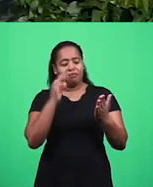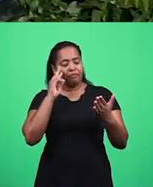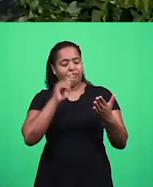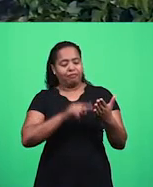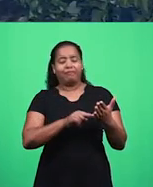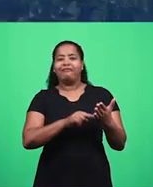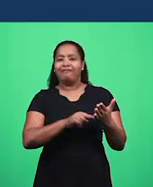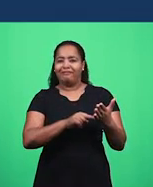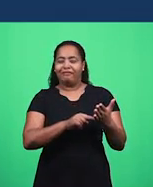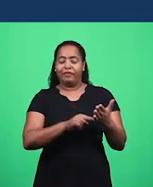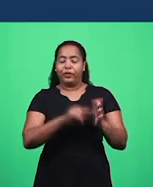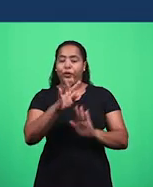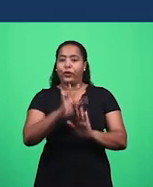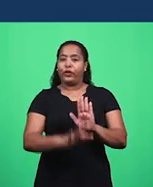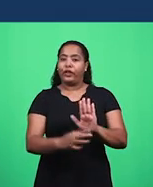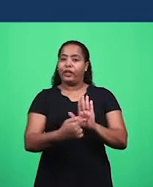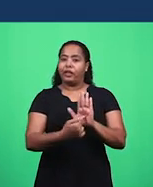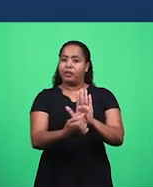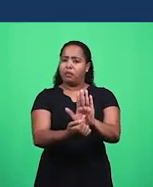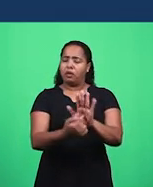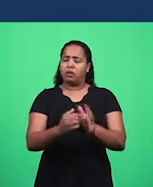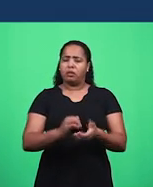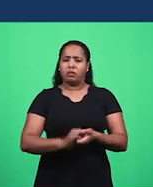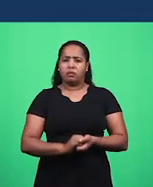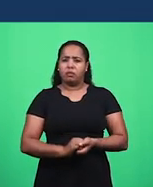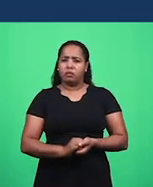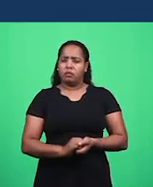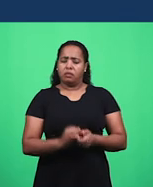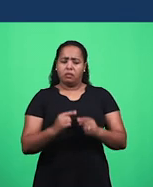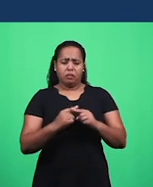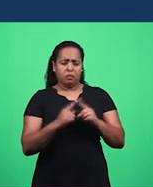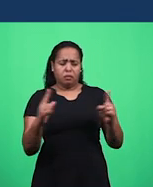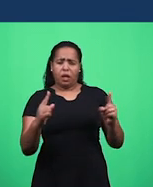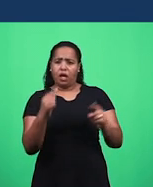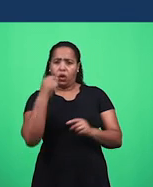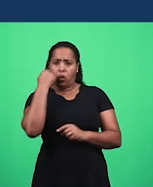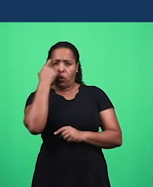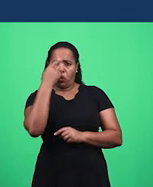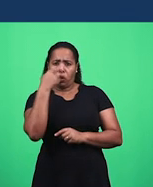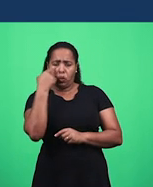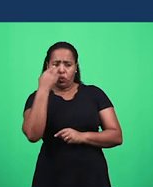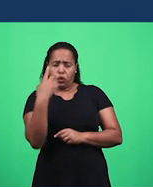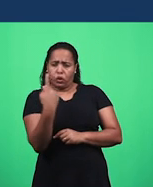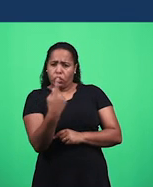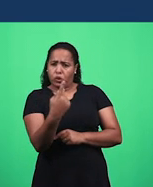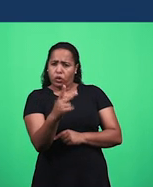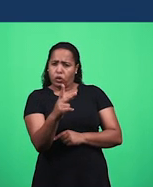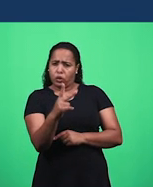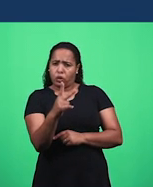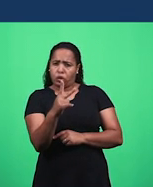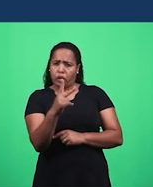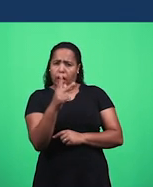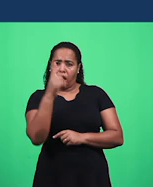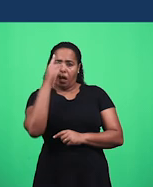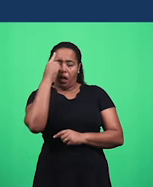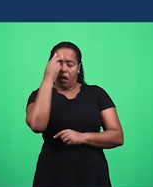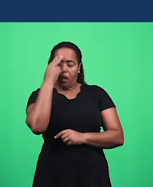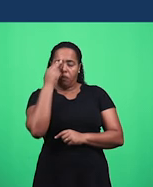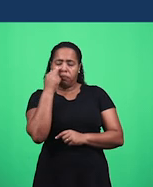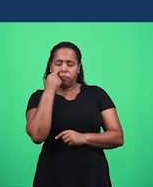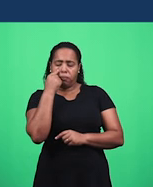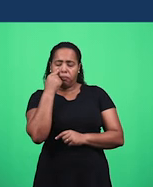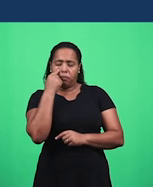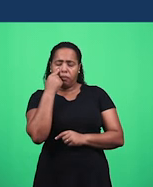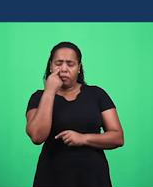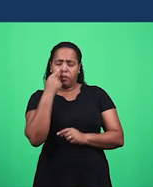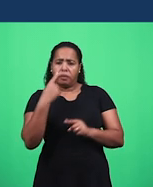стоит внимательно взглянуть на эти стихи. Текст говорит: «Но глаза их были удержаны,